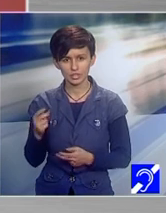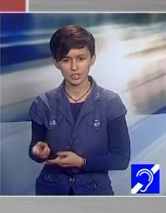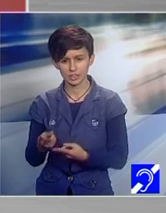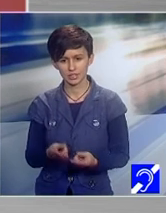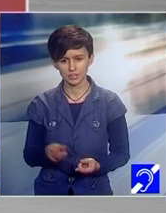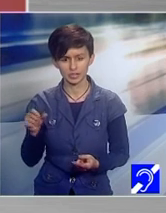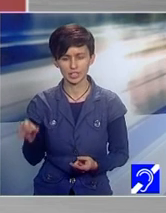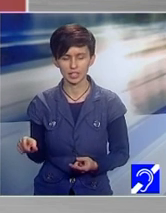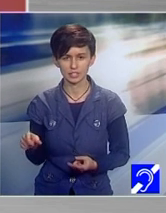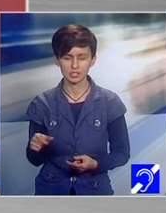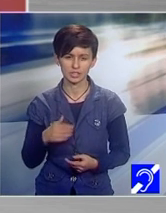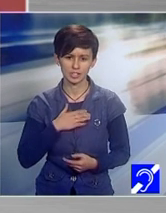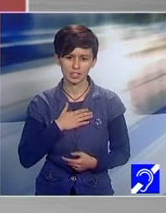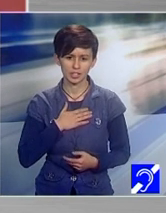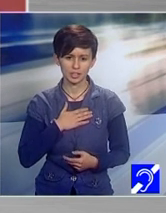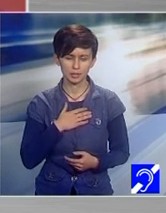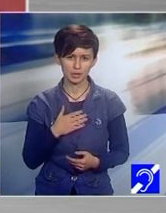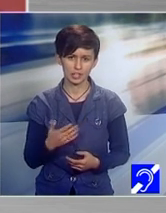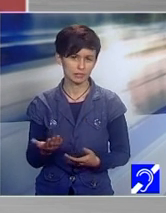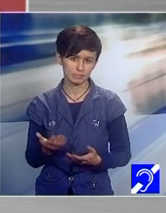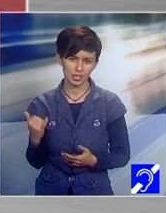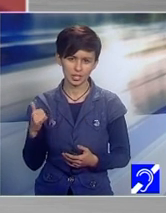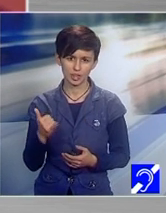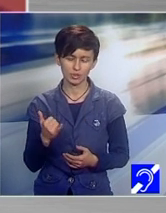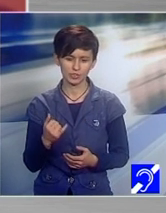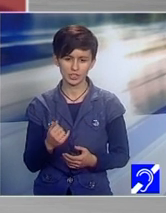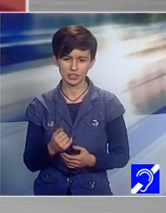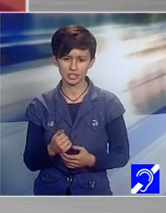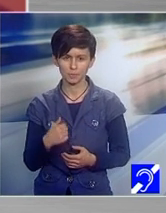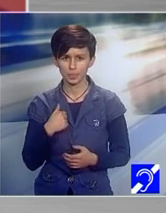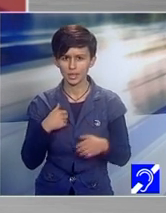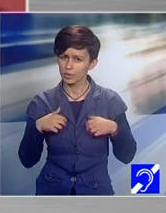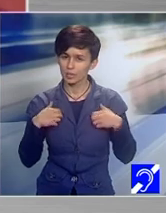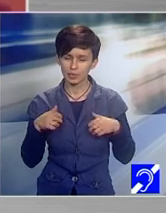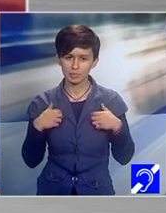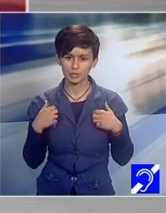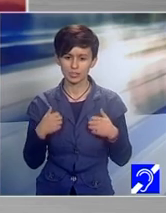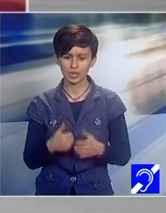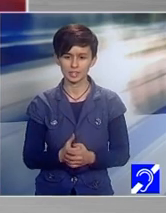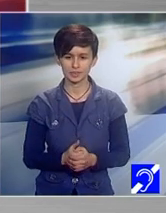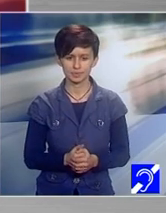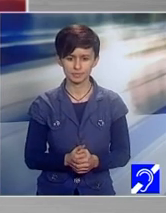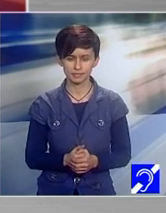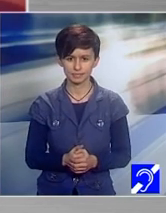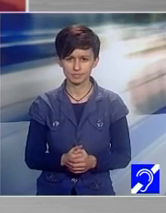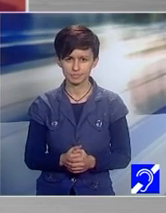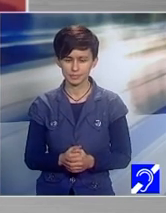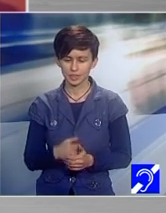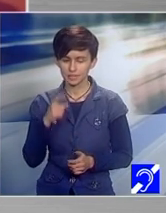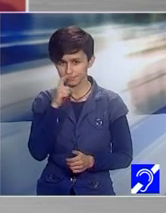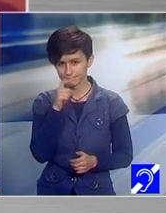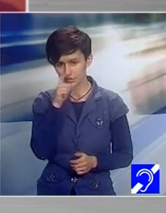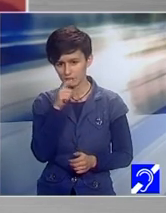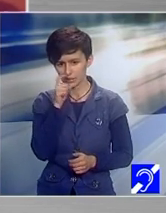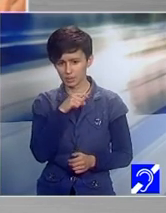ce mă bucură. Am avut oaspeți de care m-am bucurat, prezența lor m-a bucurat. Absența altora m-a întristat, bineînțeles,